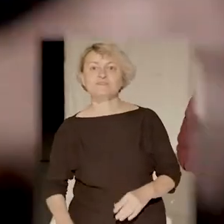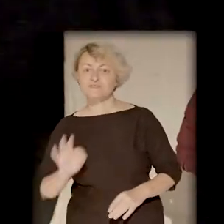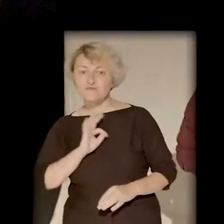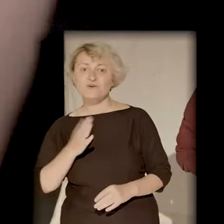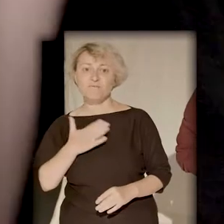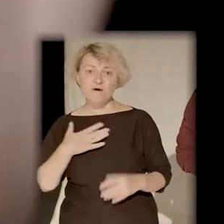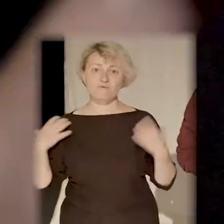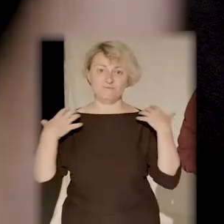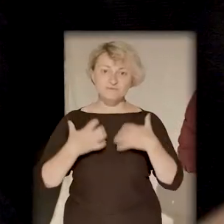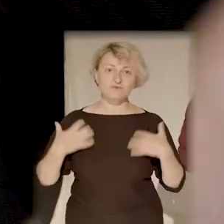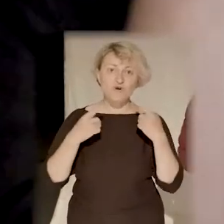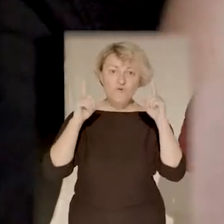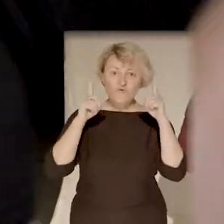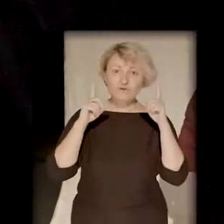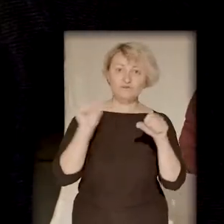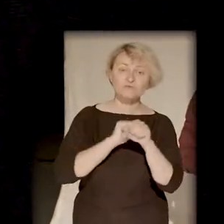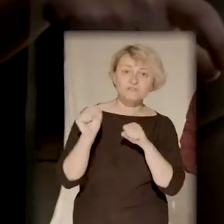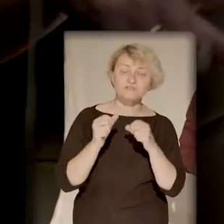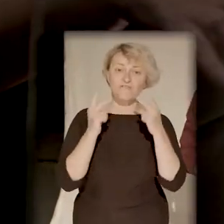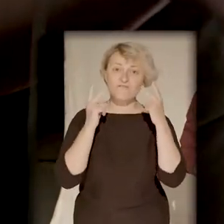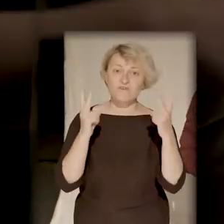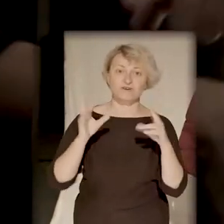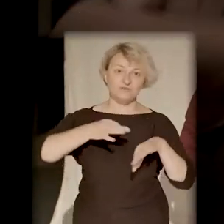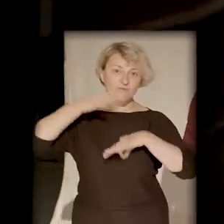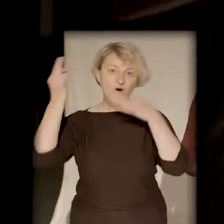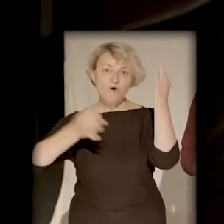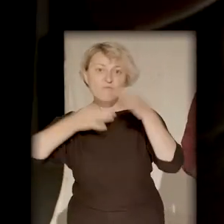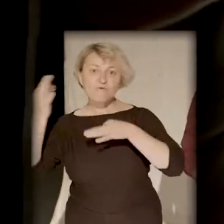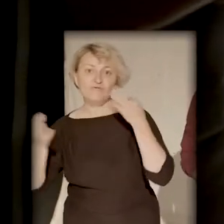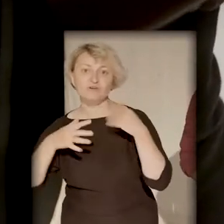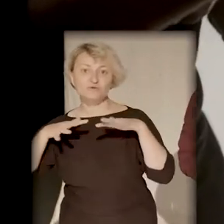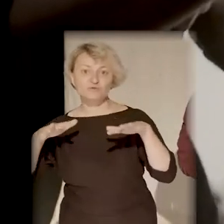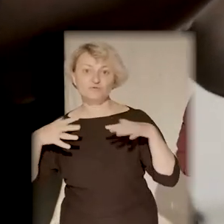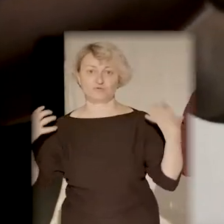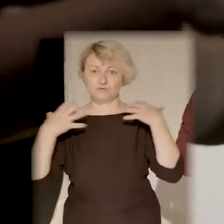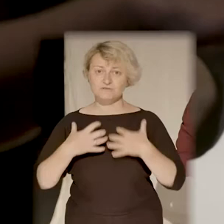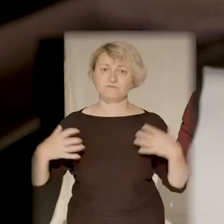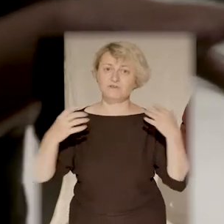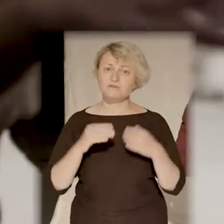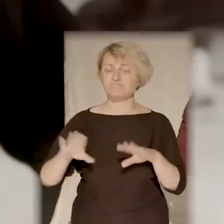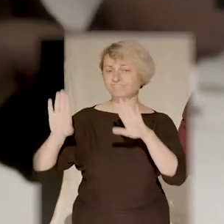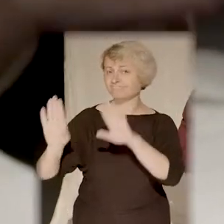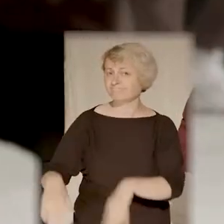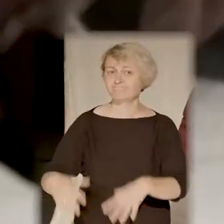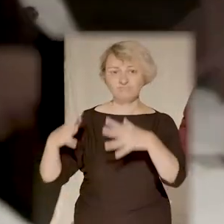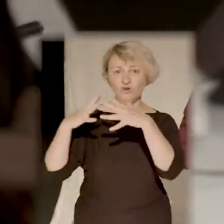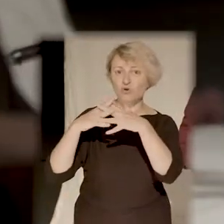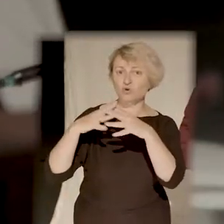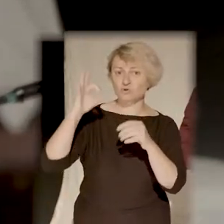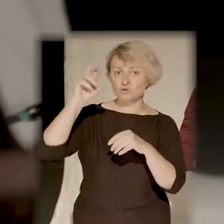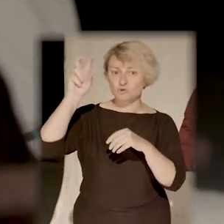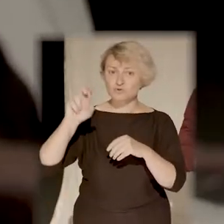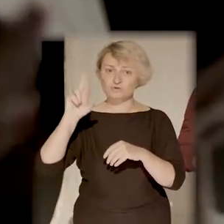i uważamy, że jest to ważne, żeby opowiadać, że na przykład dużo zwierząt dalej czeka w schroniskach, że jednak musimy